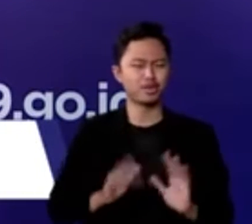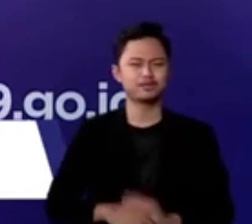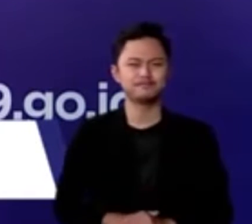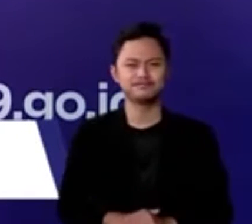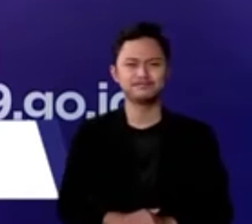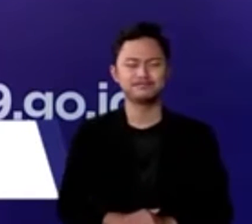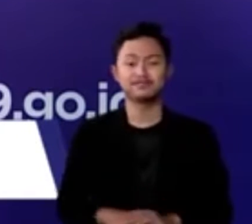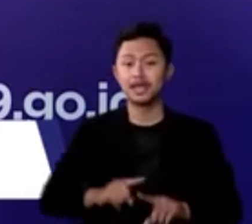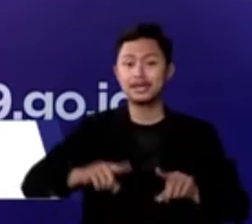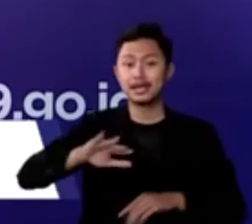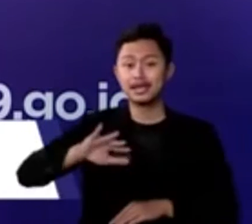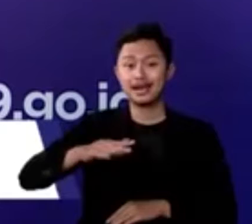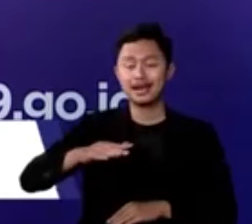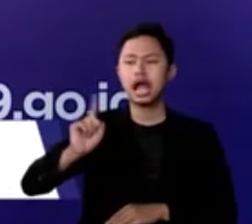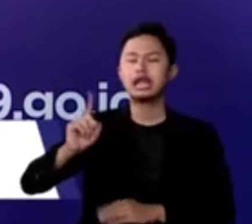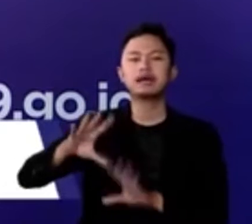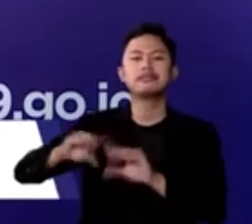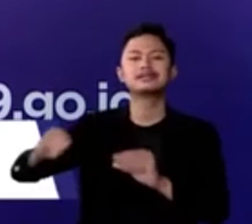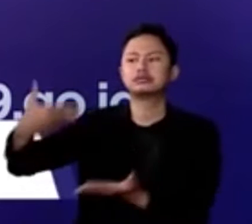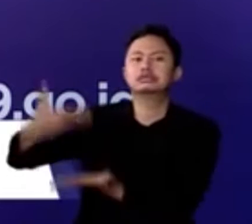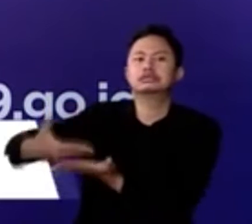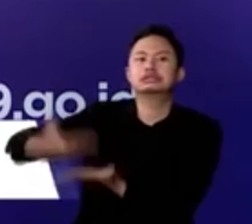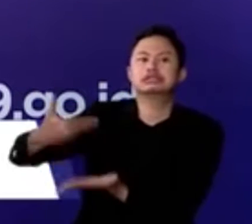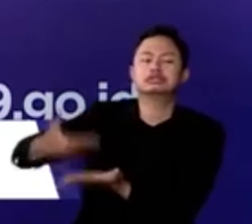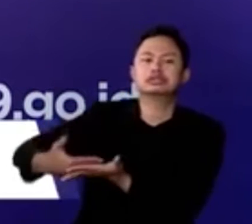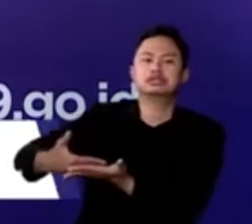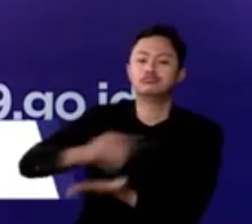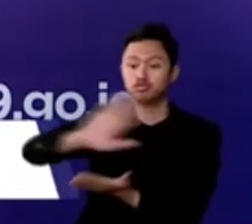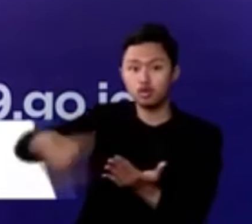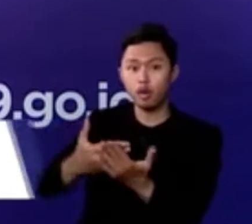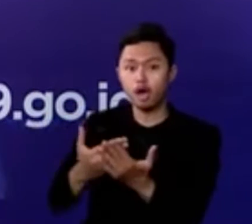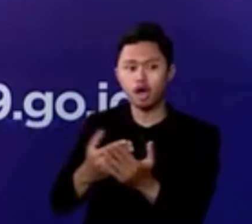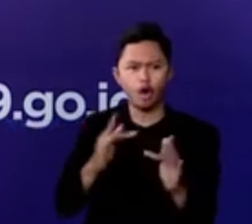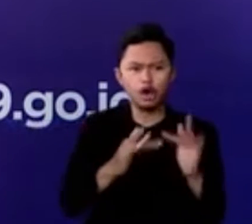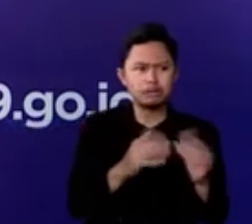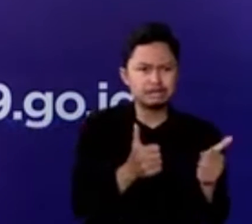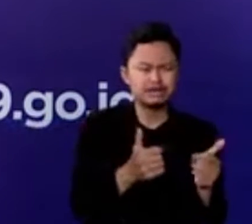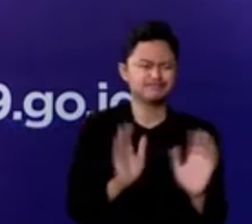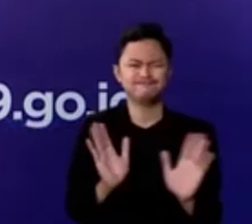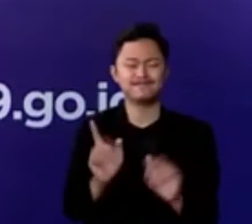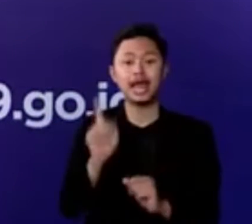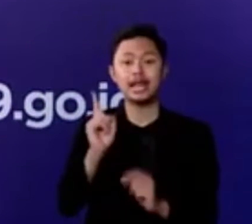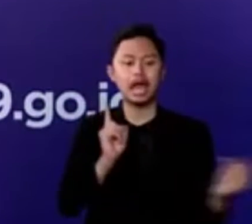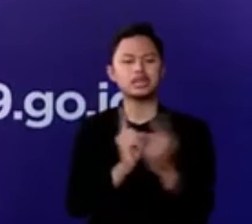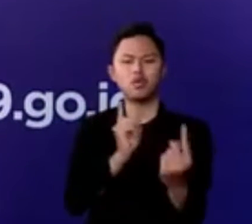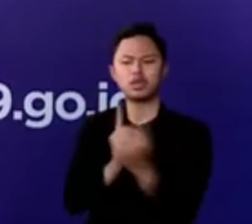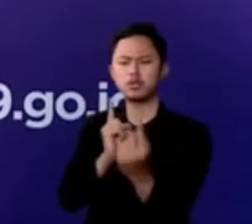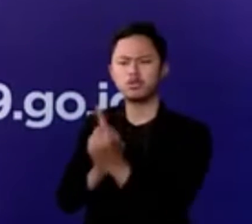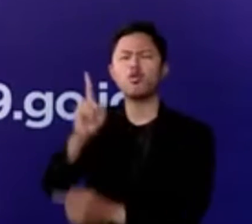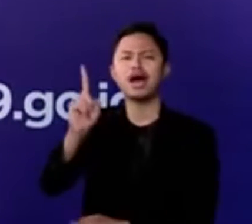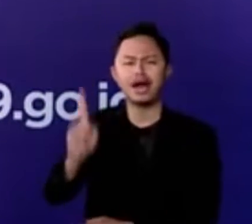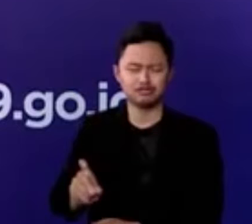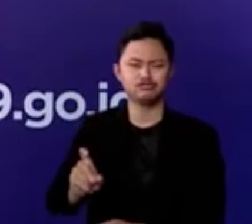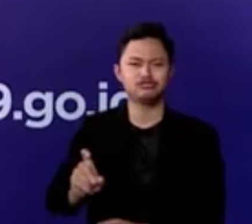tapi kadang-kadang tuntutan pekerjaan juga enggak semuanya kita bisa online gitu kan ada beberapa pertemuan kita